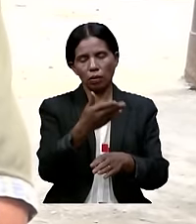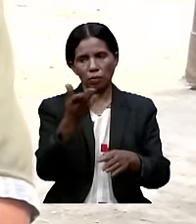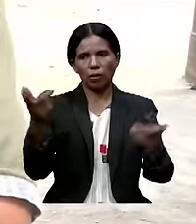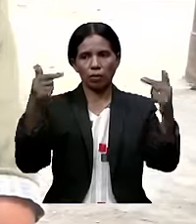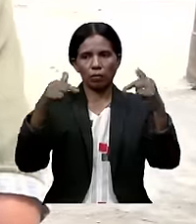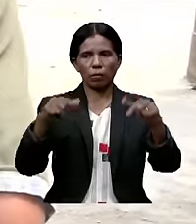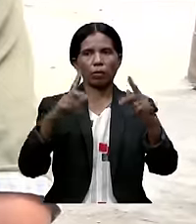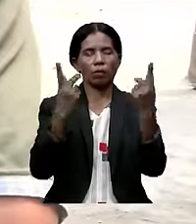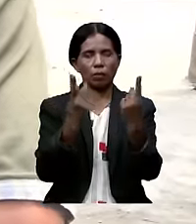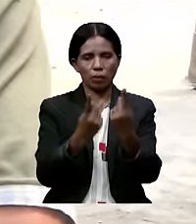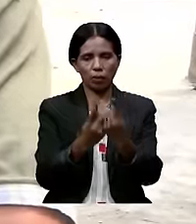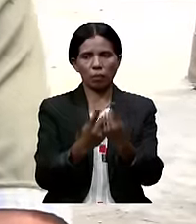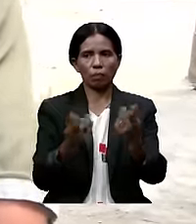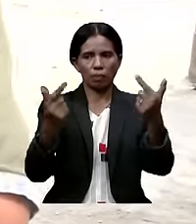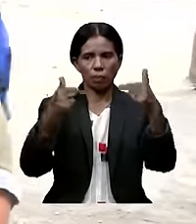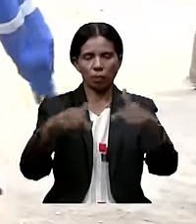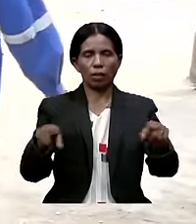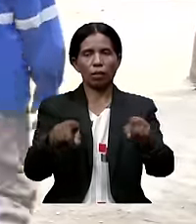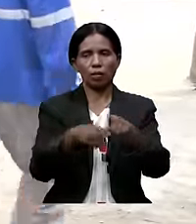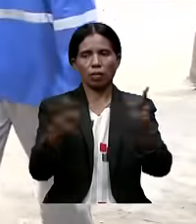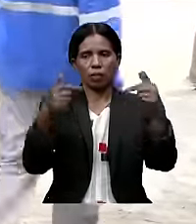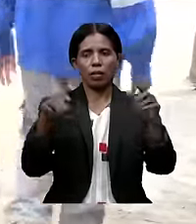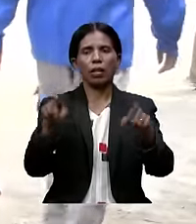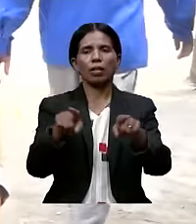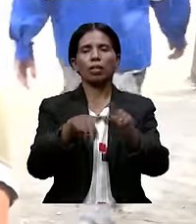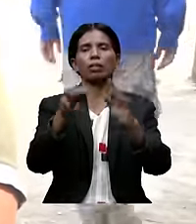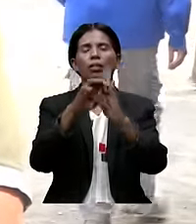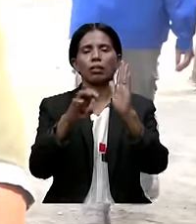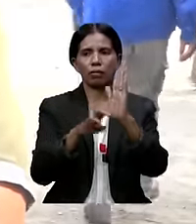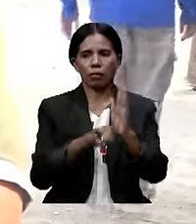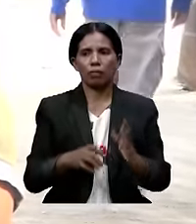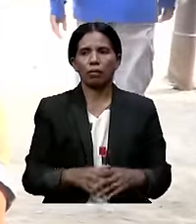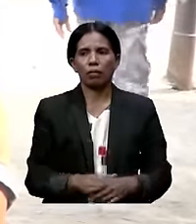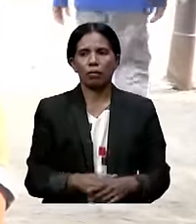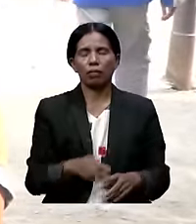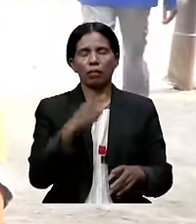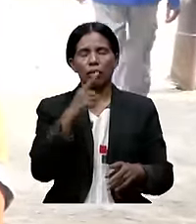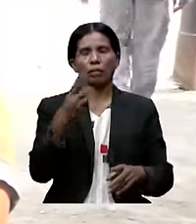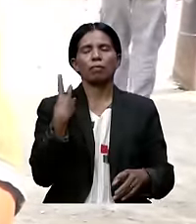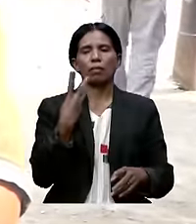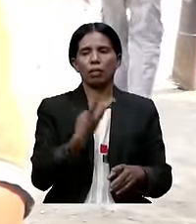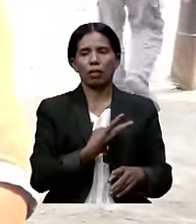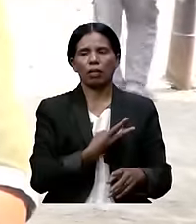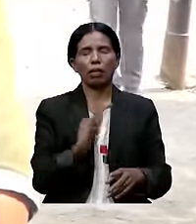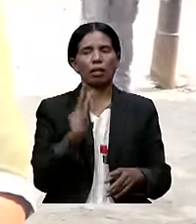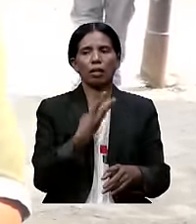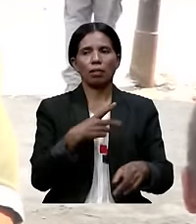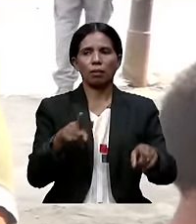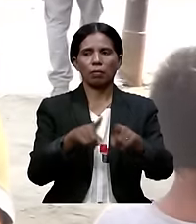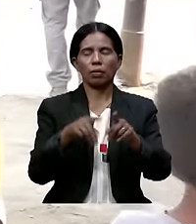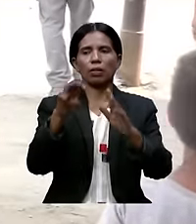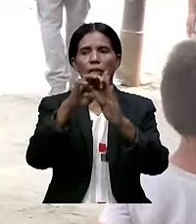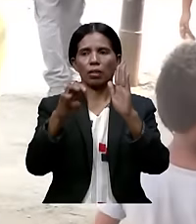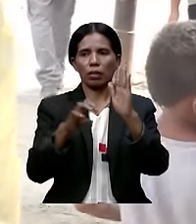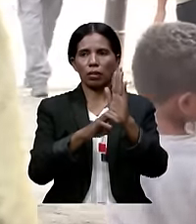hanesa kompanya, kan ita bot mai hanesa starunya. Pesnya dia mbak ami ne dia Ami hanya sang istadu